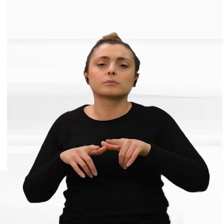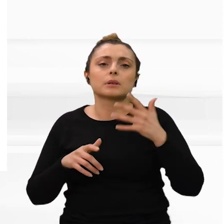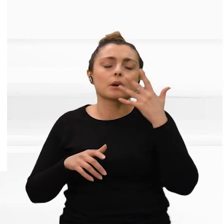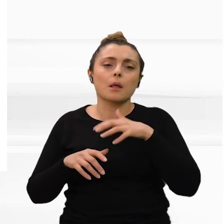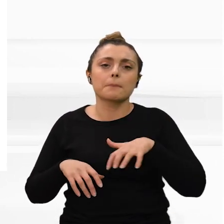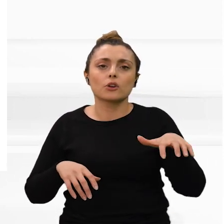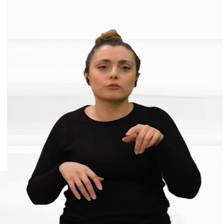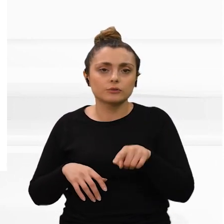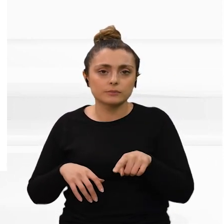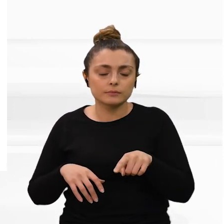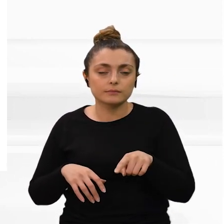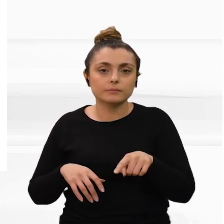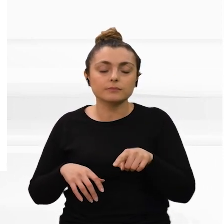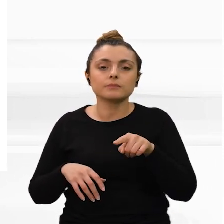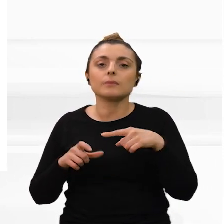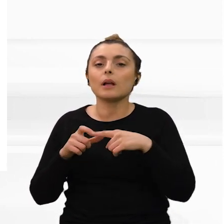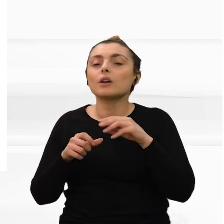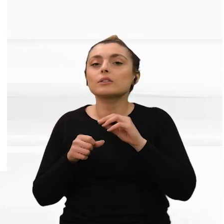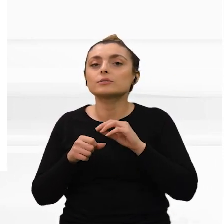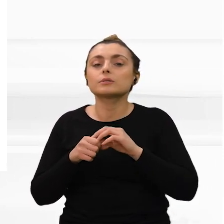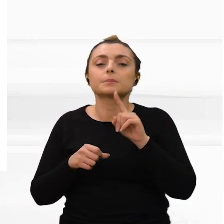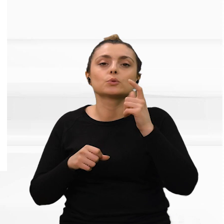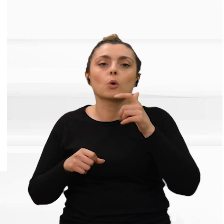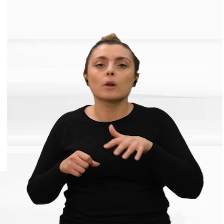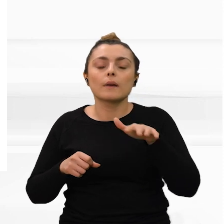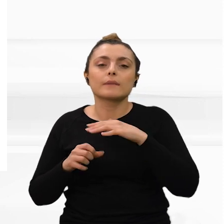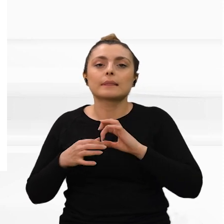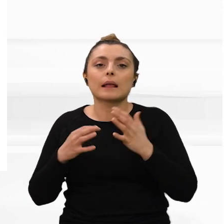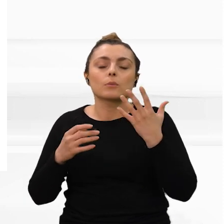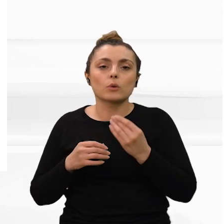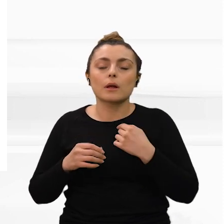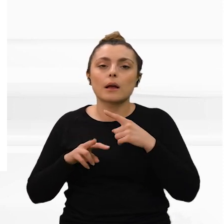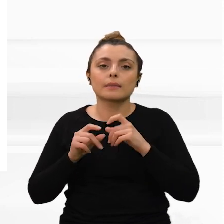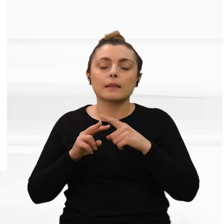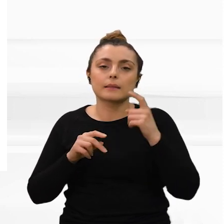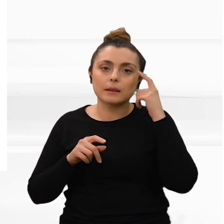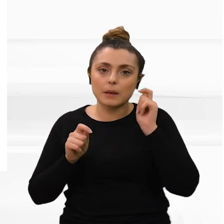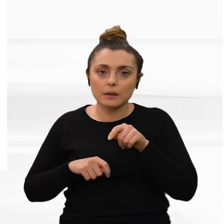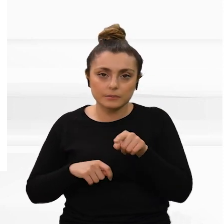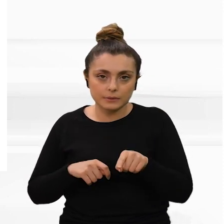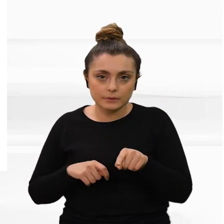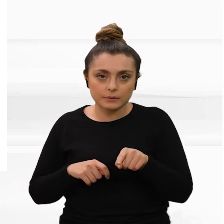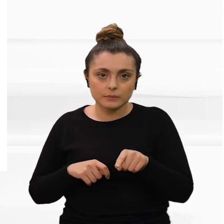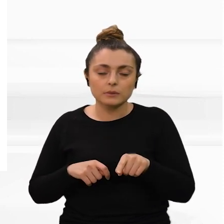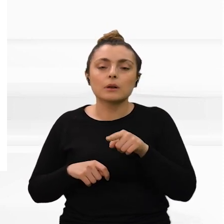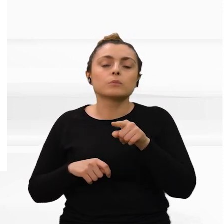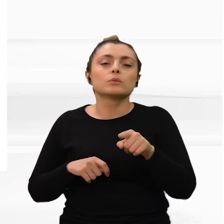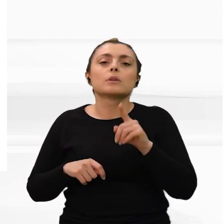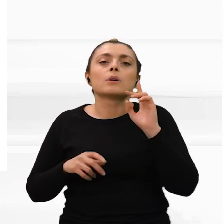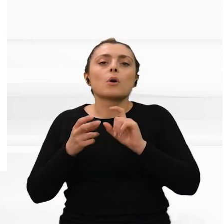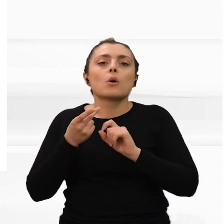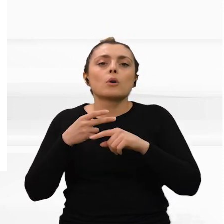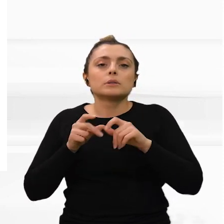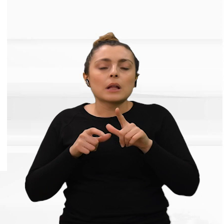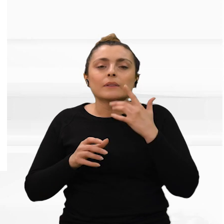bir kara parçasıdır Bakın arkadaşlar E seçeneğinde bir coğrafya terimi olarak adanın tanımı yapılmış Dolayısıyla Burada herhangi